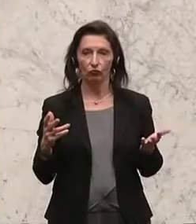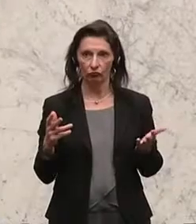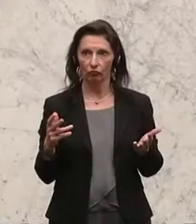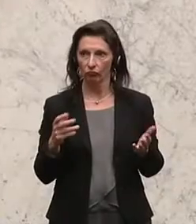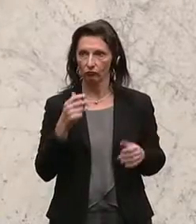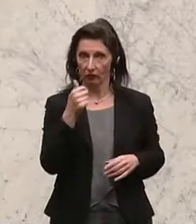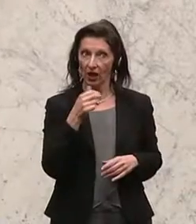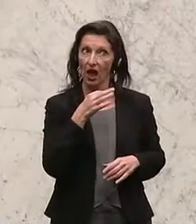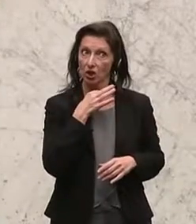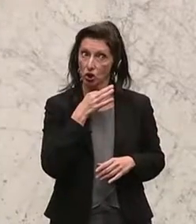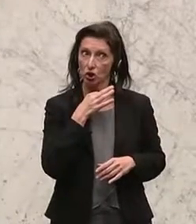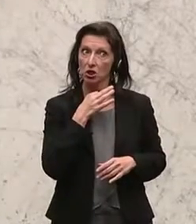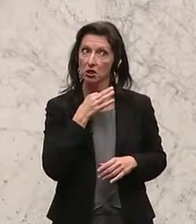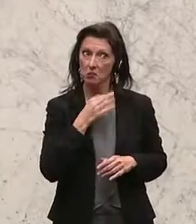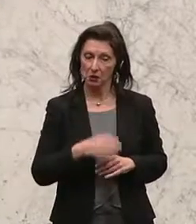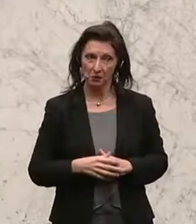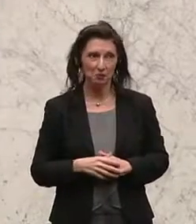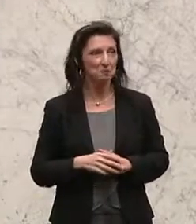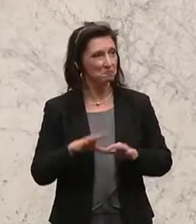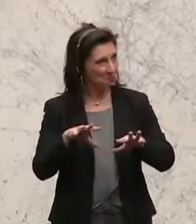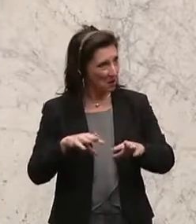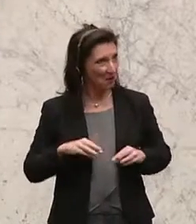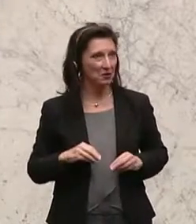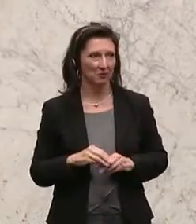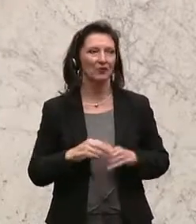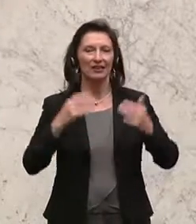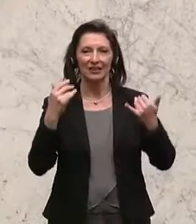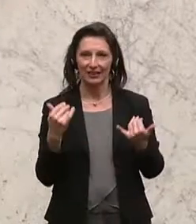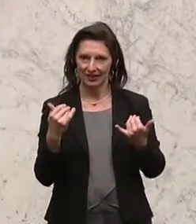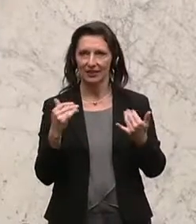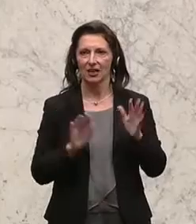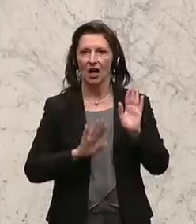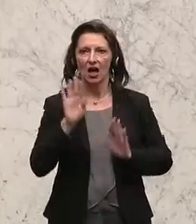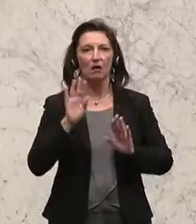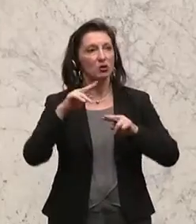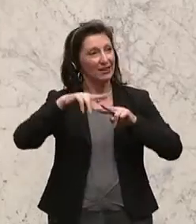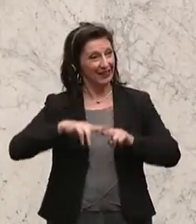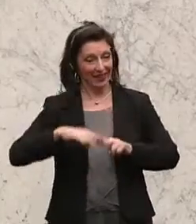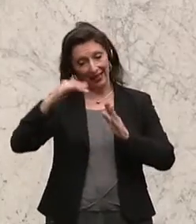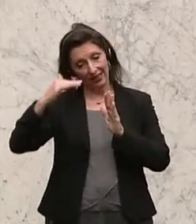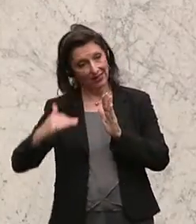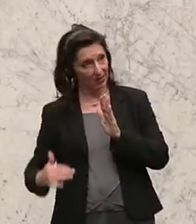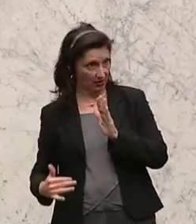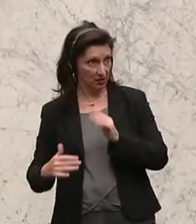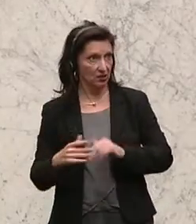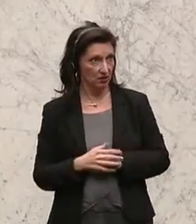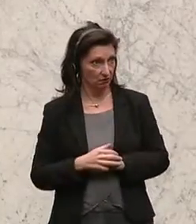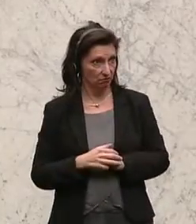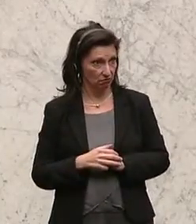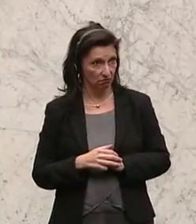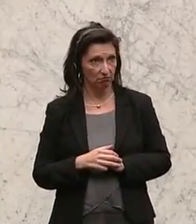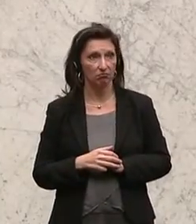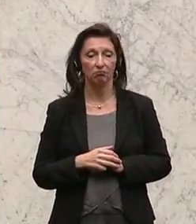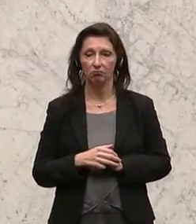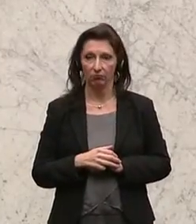Das ist einstimmig angenommen. Schließlich komme ich zur Abstimmung über die restlichen noch nicht abgestimmten Teile des Gesetzentwurfs